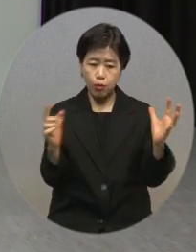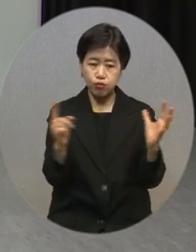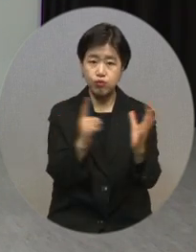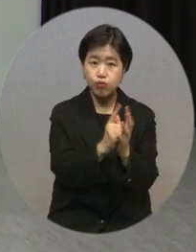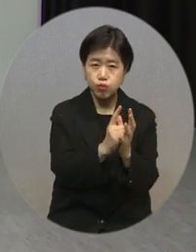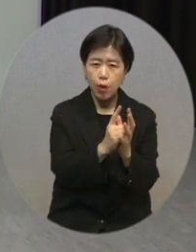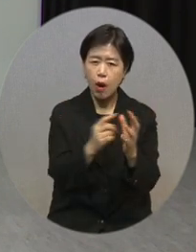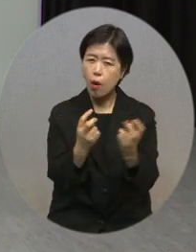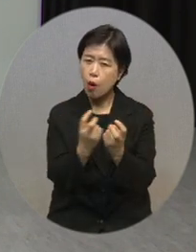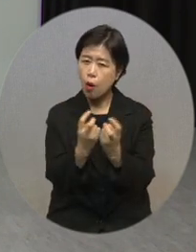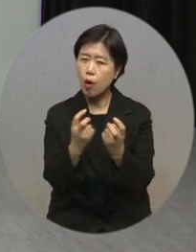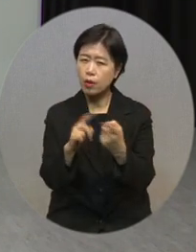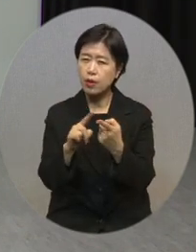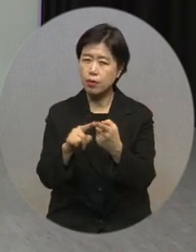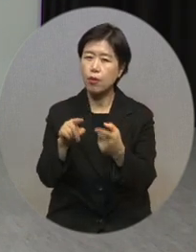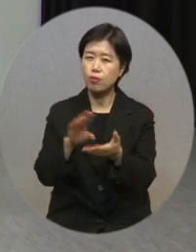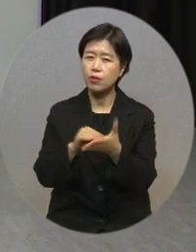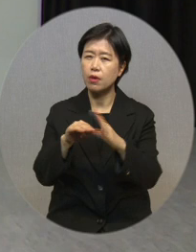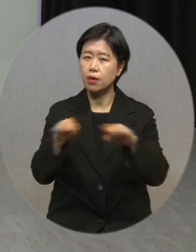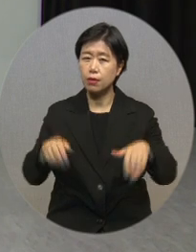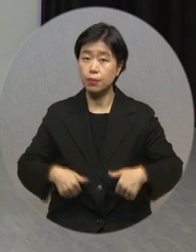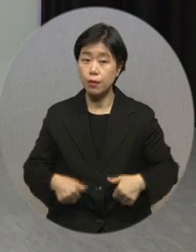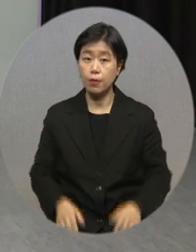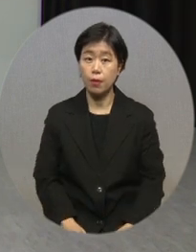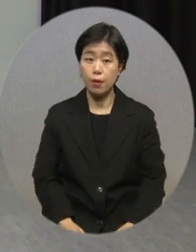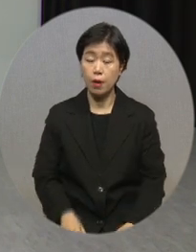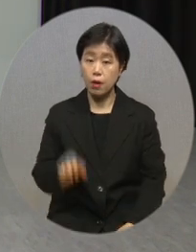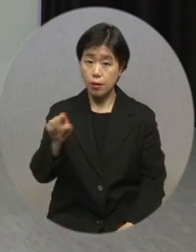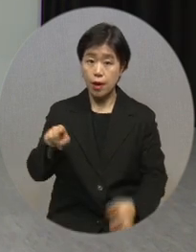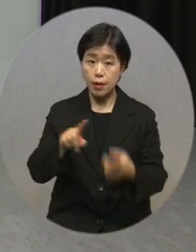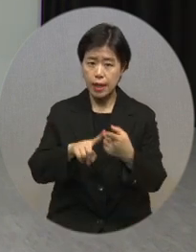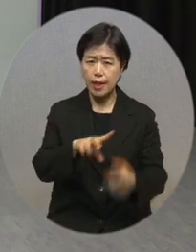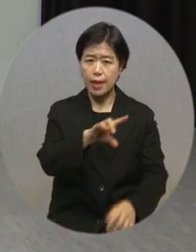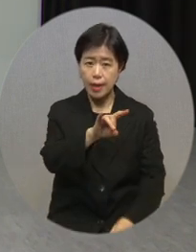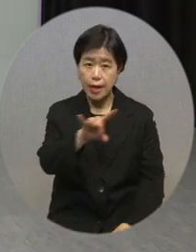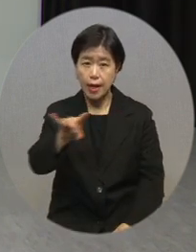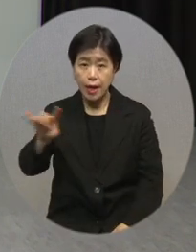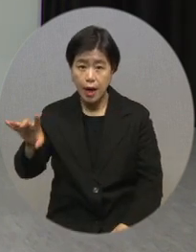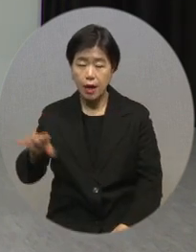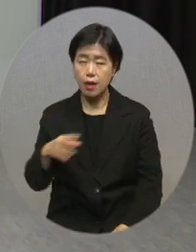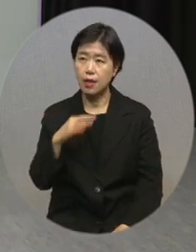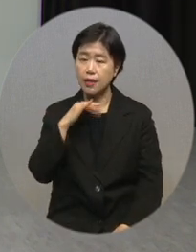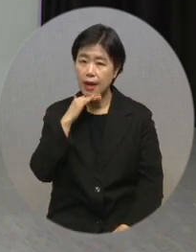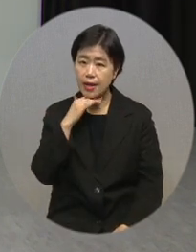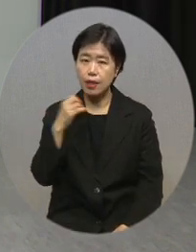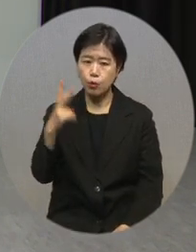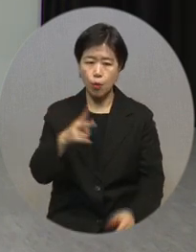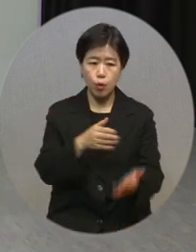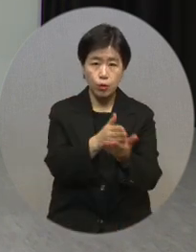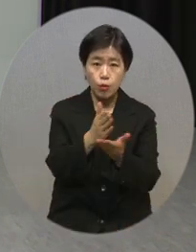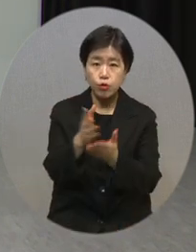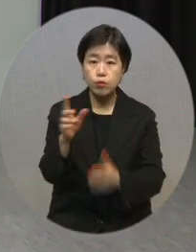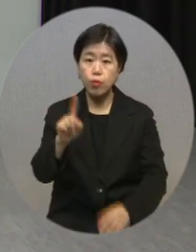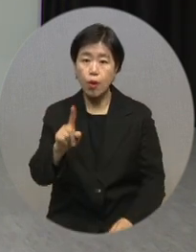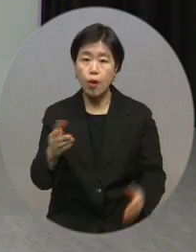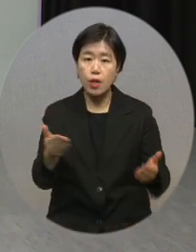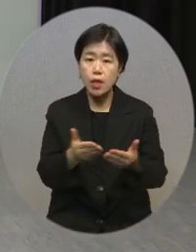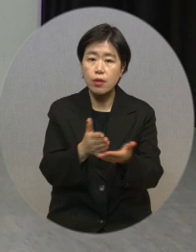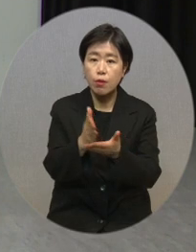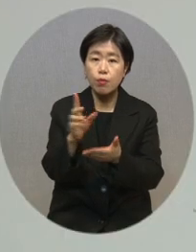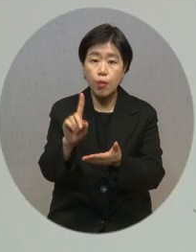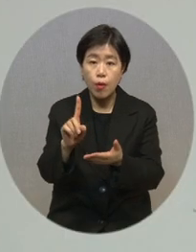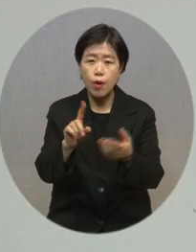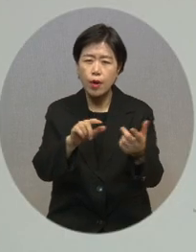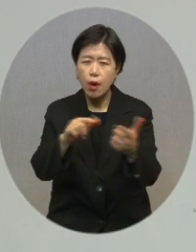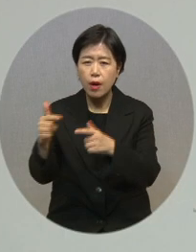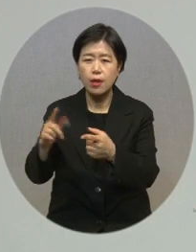중요한 과제가 된다고 할 수 있을 것 같습니다. 그런 것들을 하나하나 그 연령과 분야별로 그러니까 지금